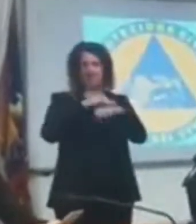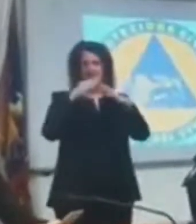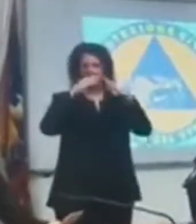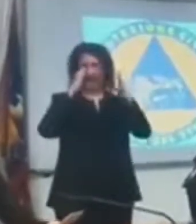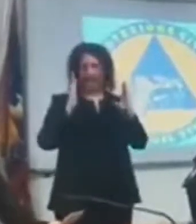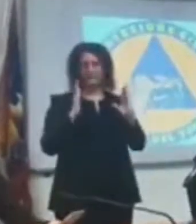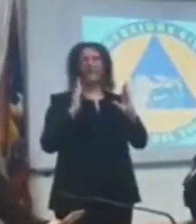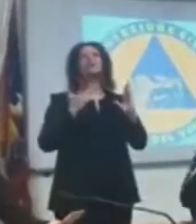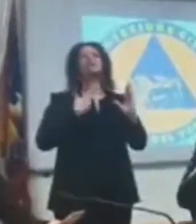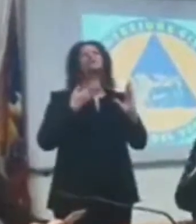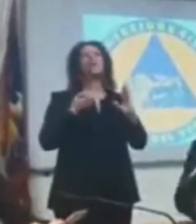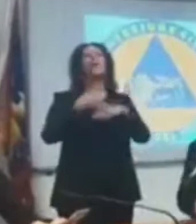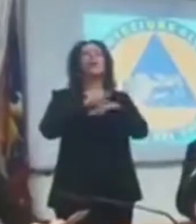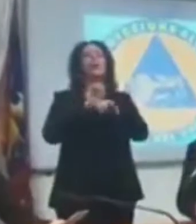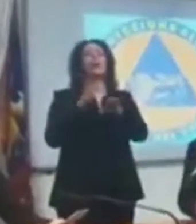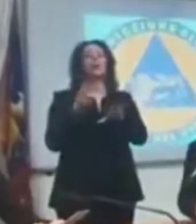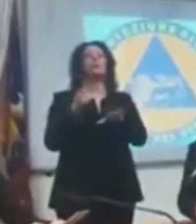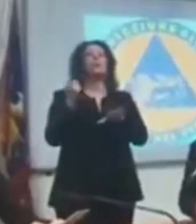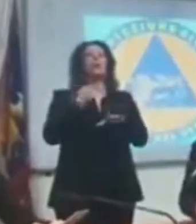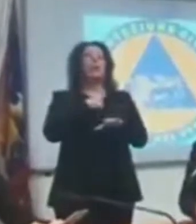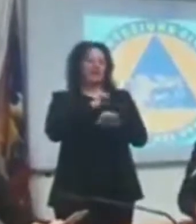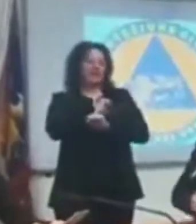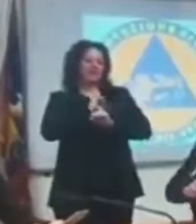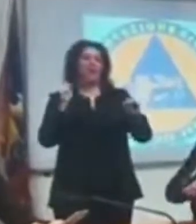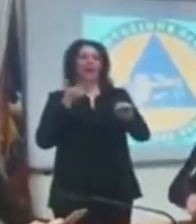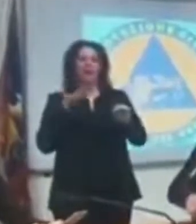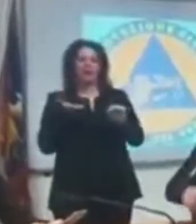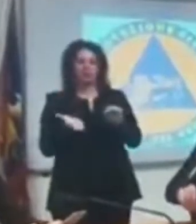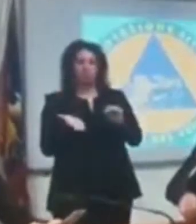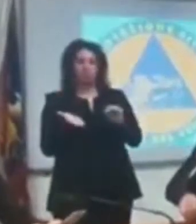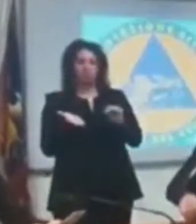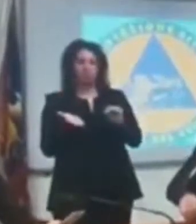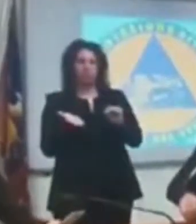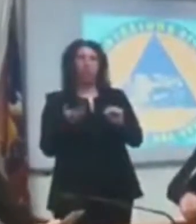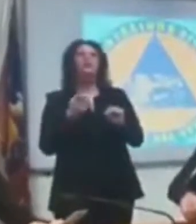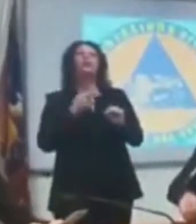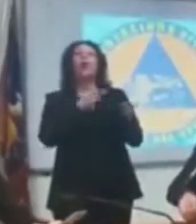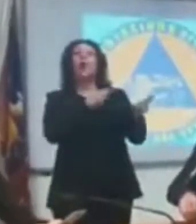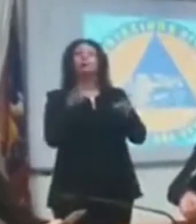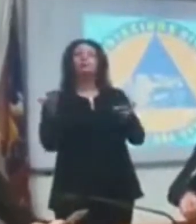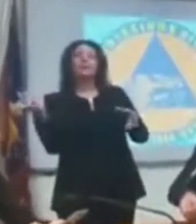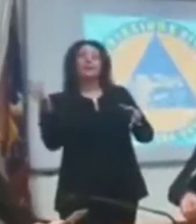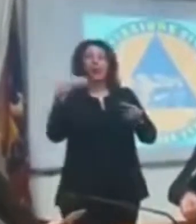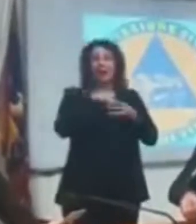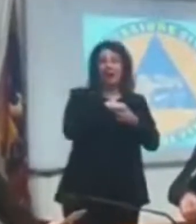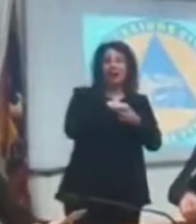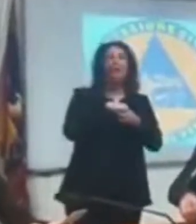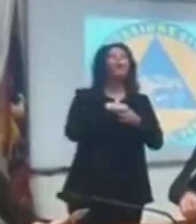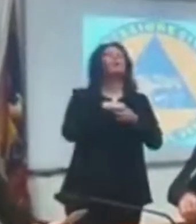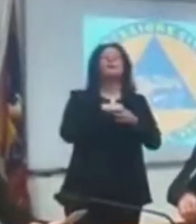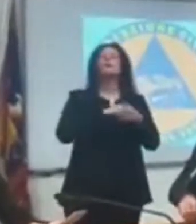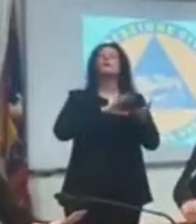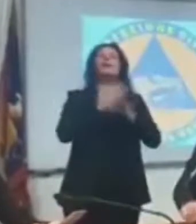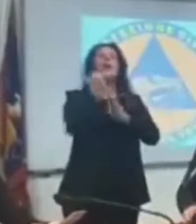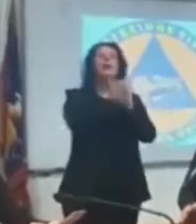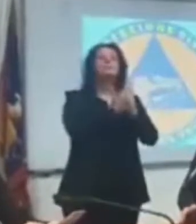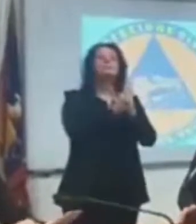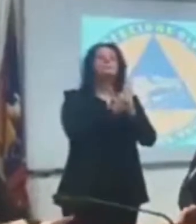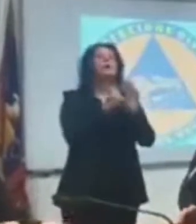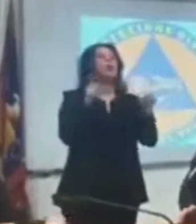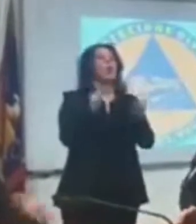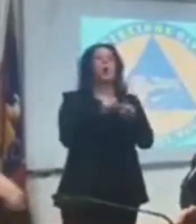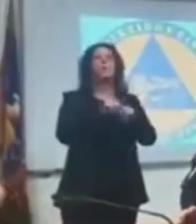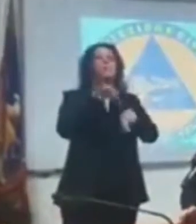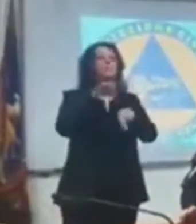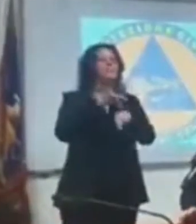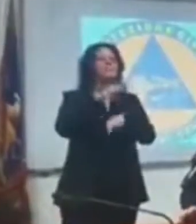un infarto, mi entra in terapia intensiva, per me diventa un paziente Covid in terapia intensiva, che è esattamente